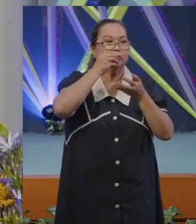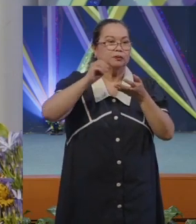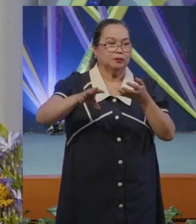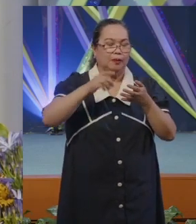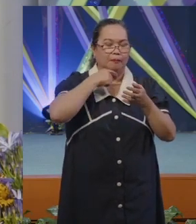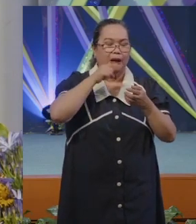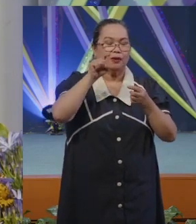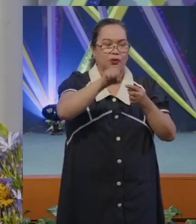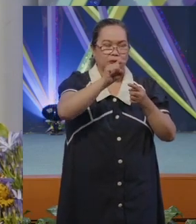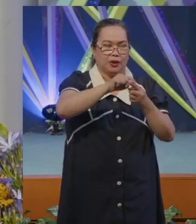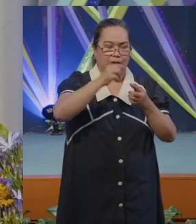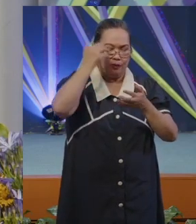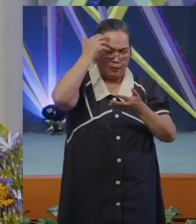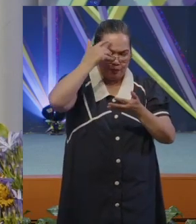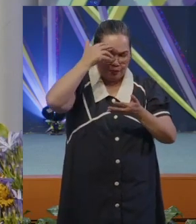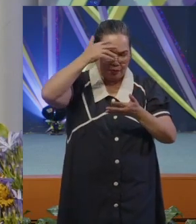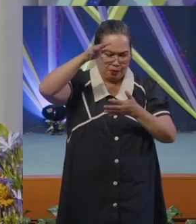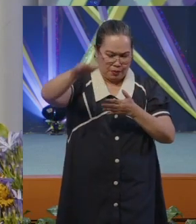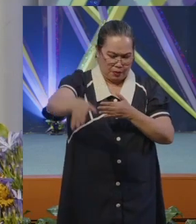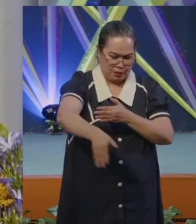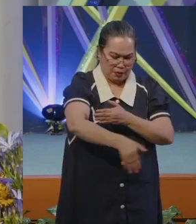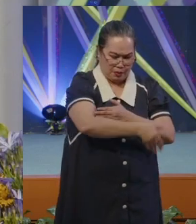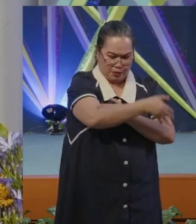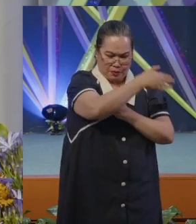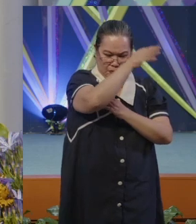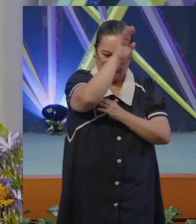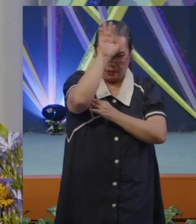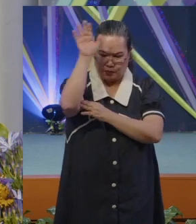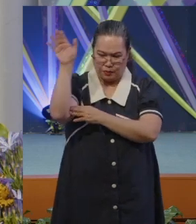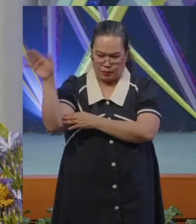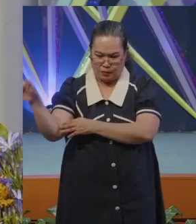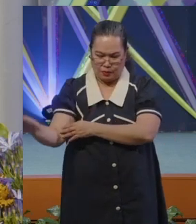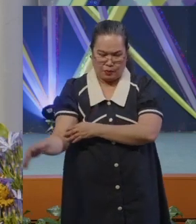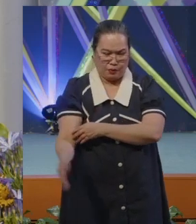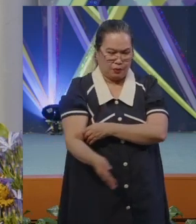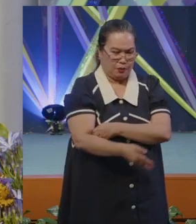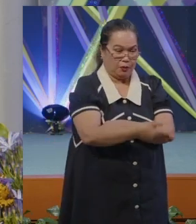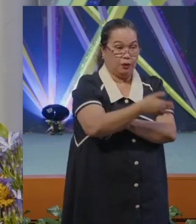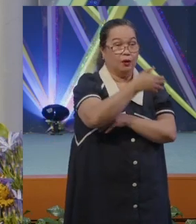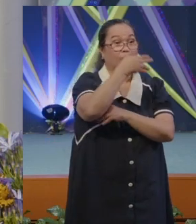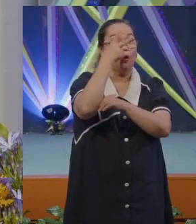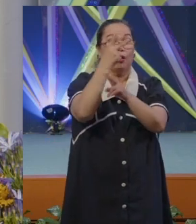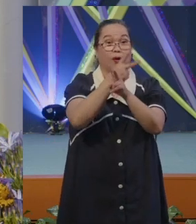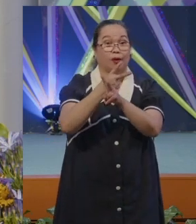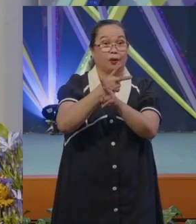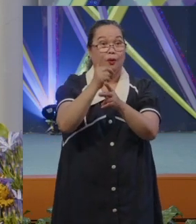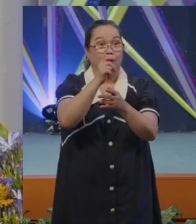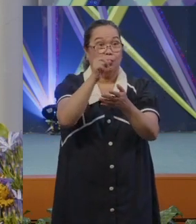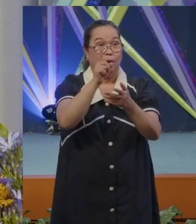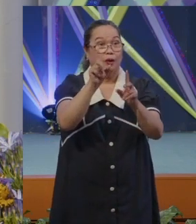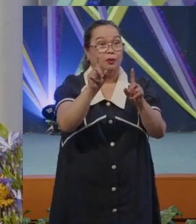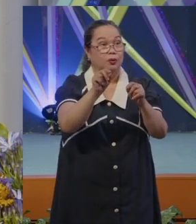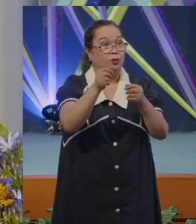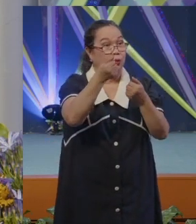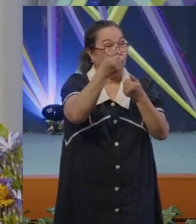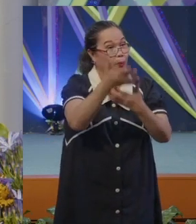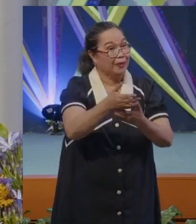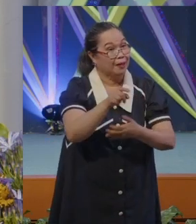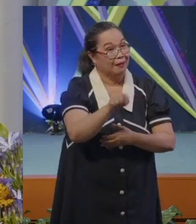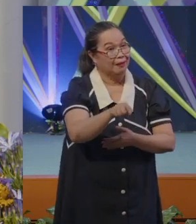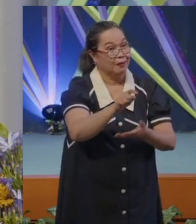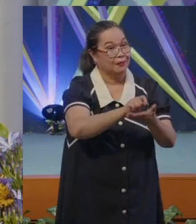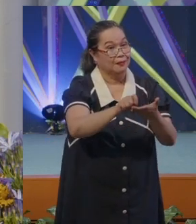on it day and night, so that you may be careful to do according to all that is written in it.